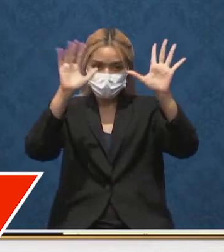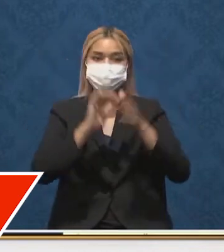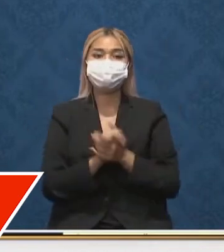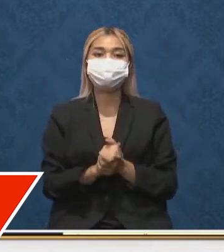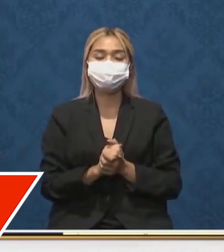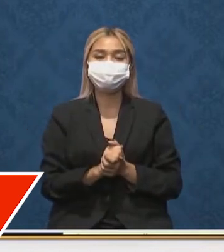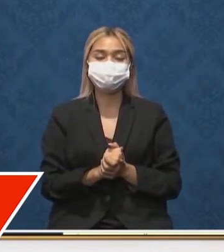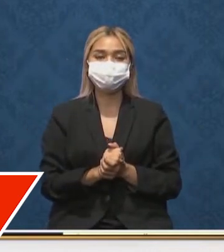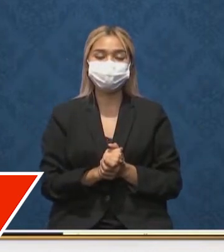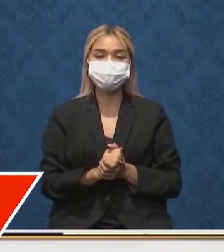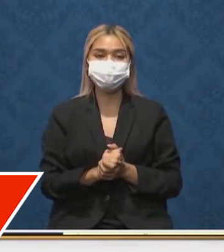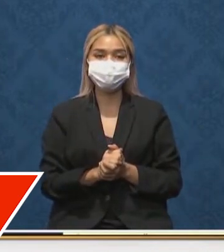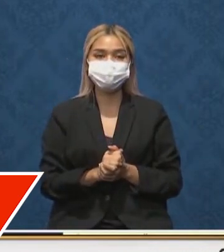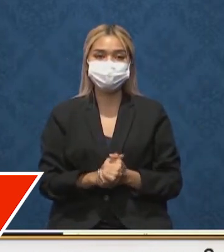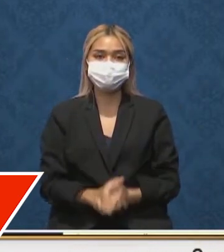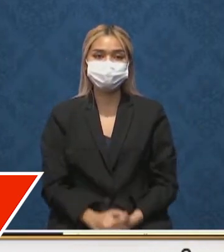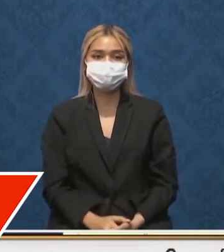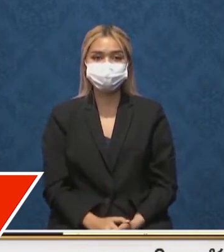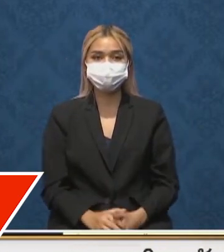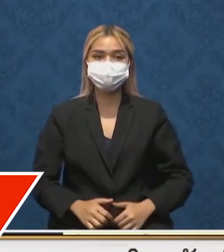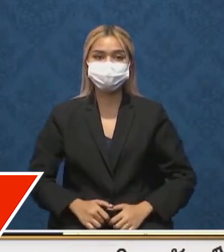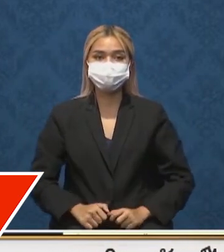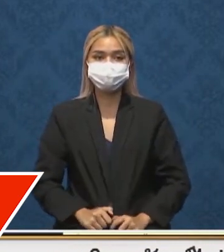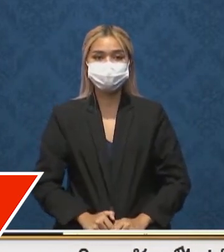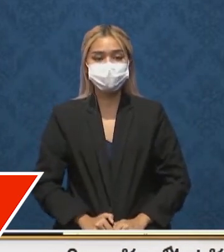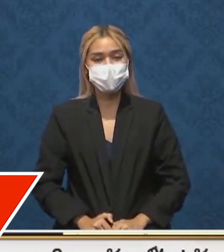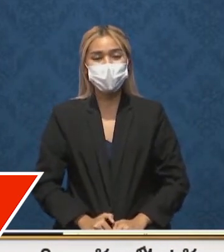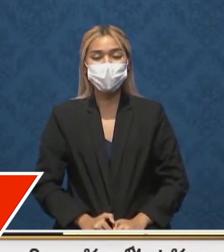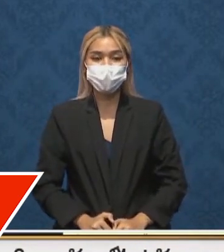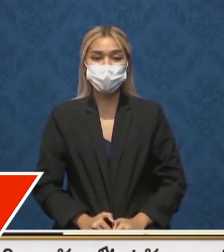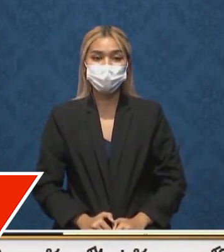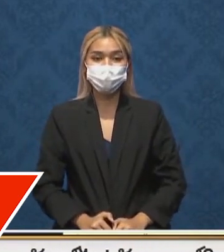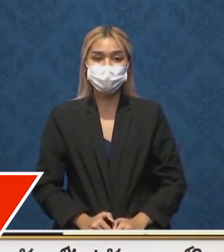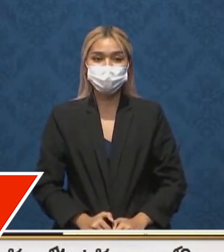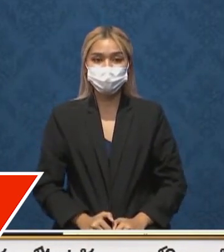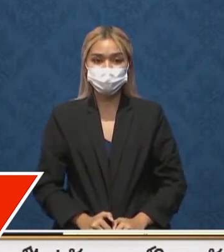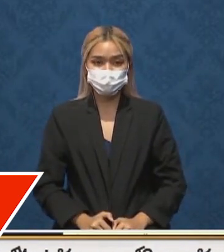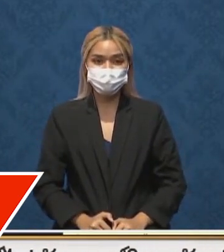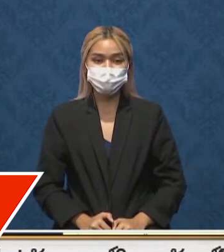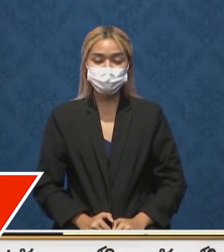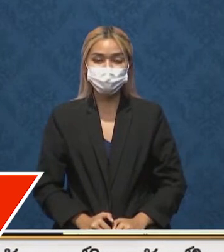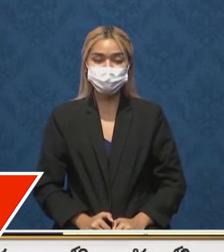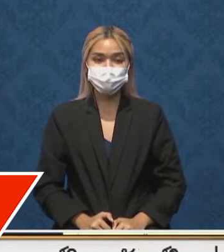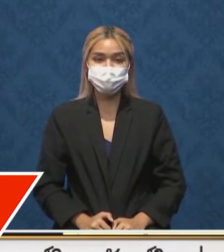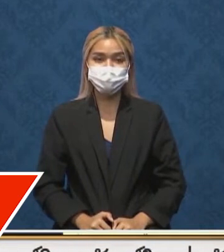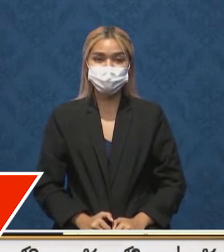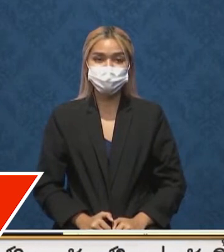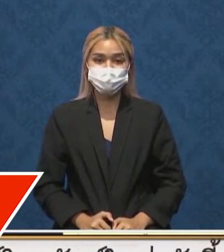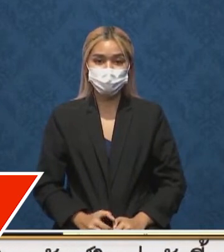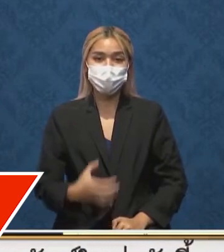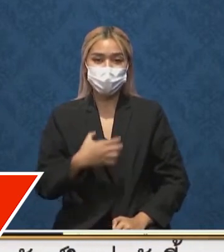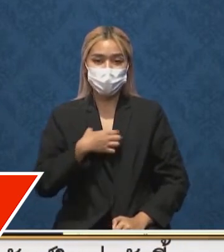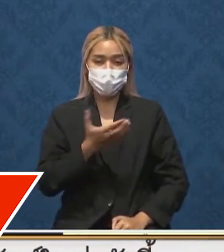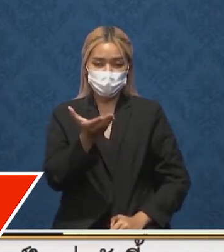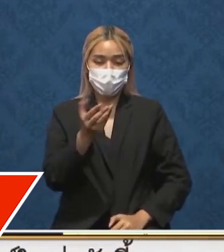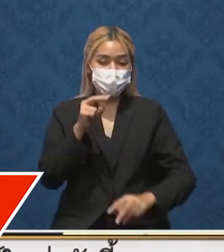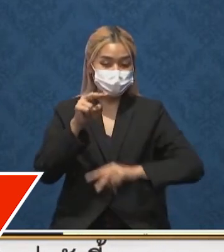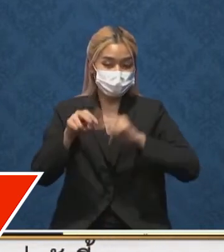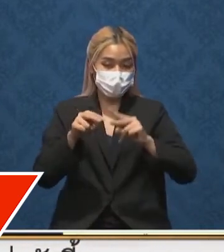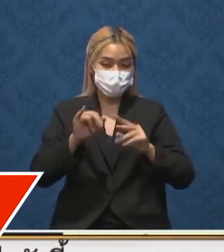อ้างเหมือนที่ท่านยืนอยู่ในหัวใจของเจ้าของโฉนดหรือเจ้าของร 3ในวันนี้ได้ตรวจสอบความถูกต้องแล้วหรือ